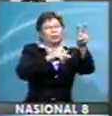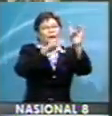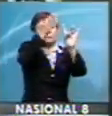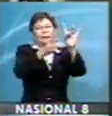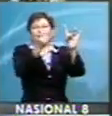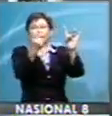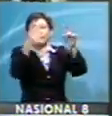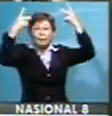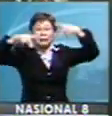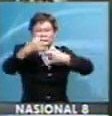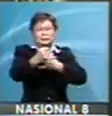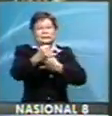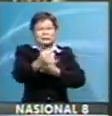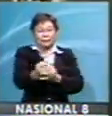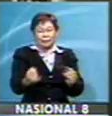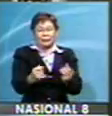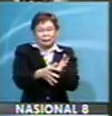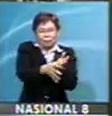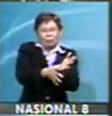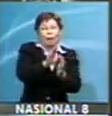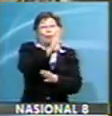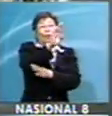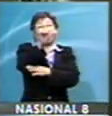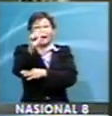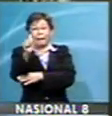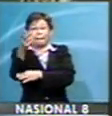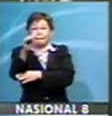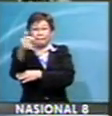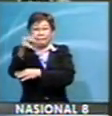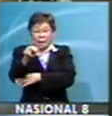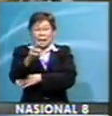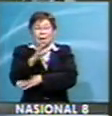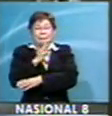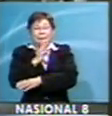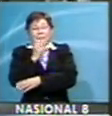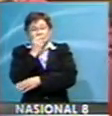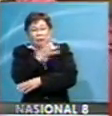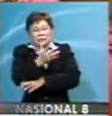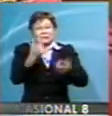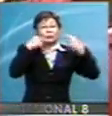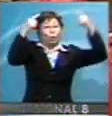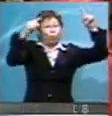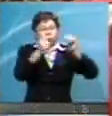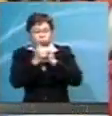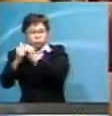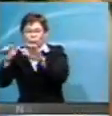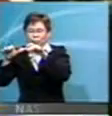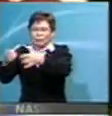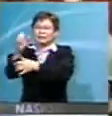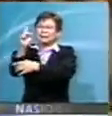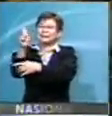lalu pengarah jabatan siasatan jenayah narkotik Bukit aman Datuk Seri Nor Rashid Ibrahim memaklumkan mengenai kejayaan bersama pasukan